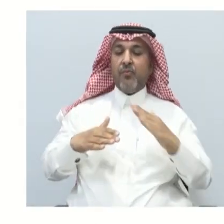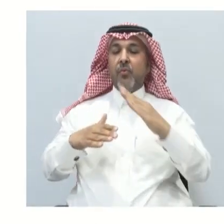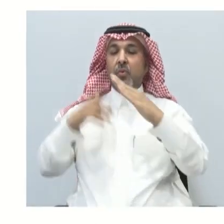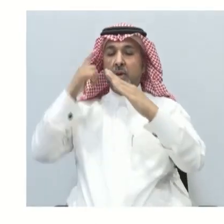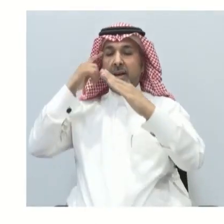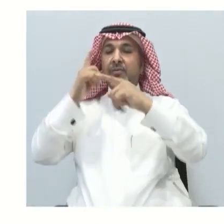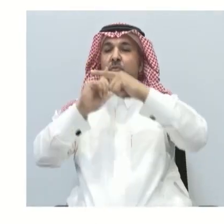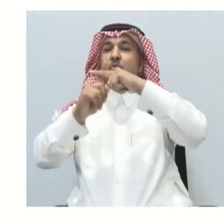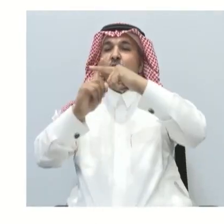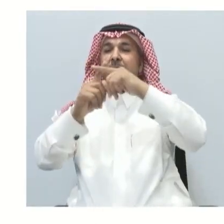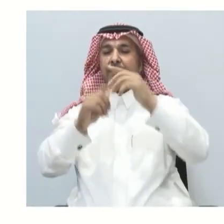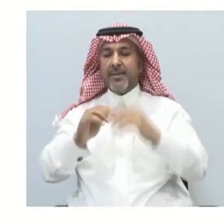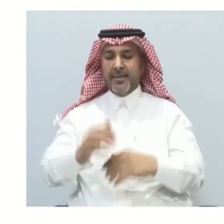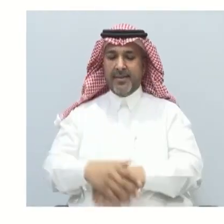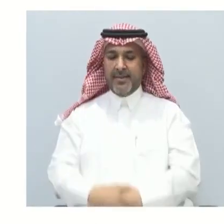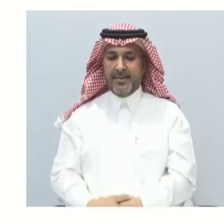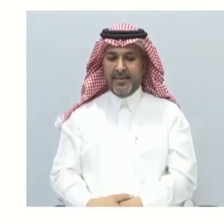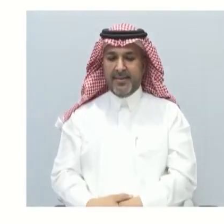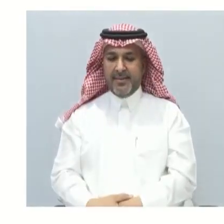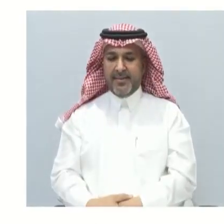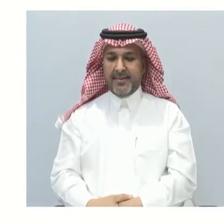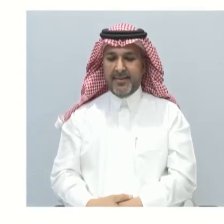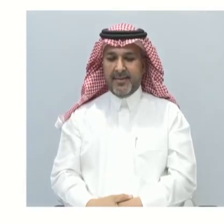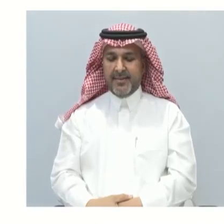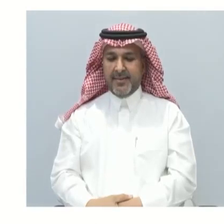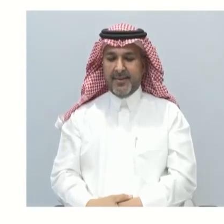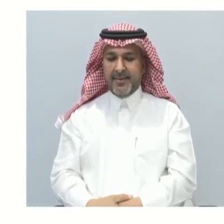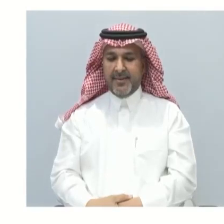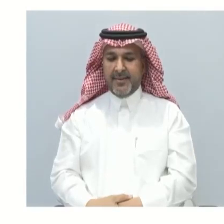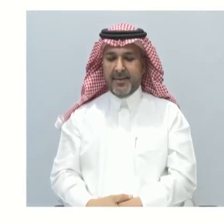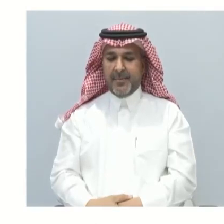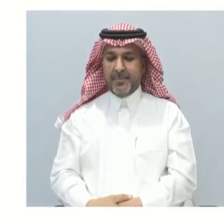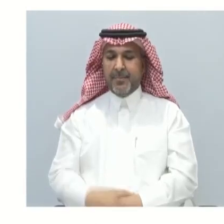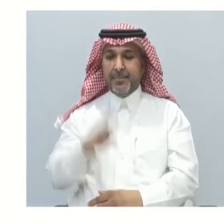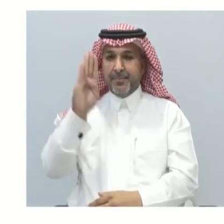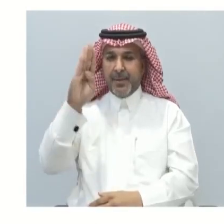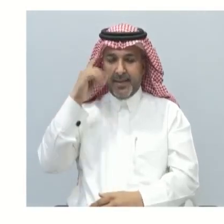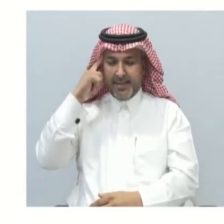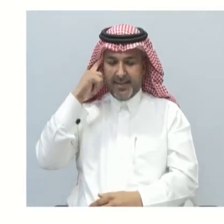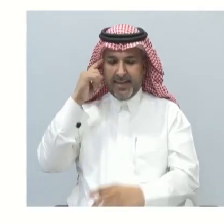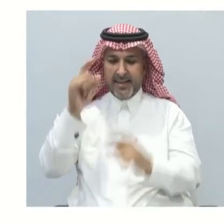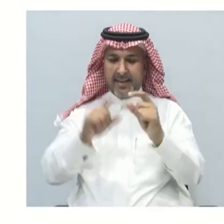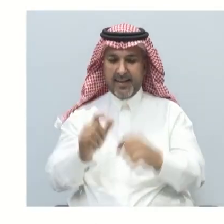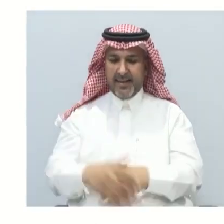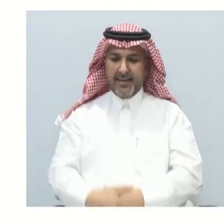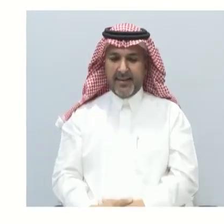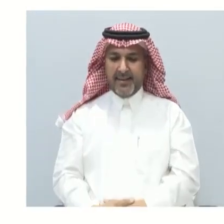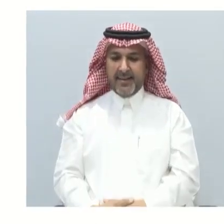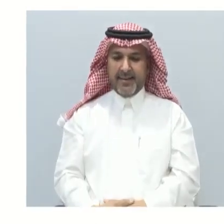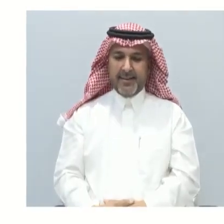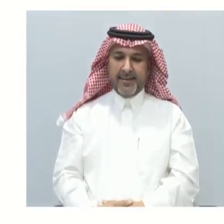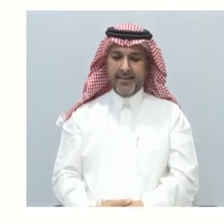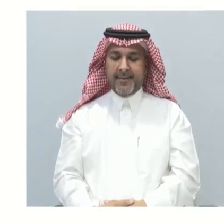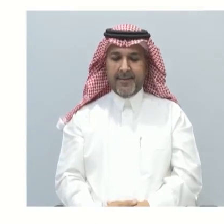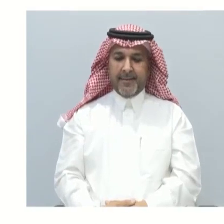رحت يمين صعد الى الاعلى وبالتالي هذا يعتبر هي المعادله بي لان هنا الميل موجب اذا اللي حدد لي